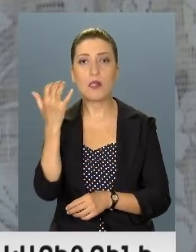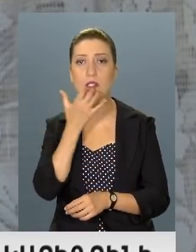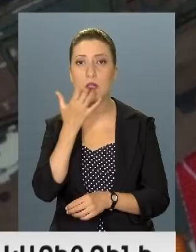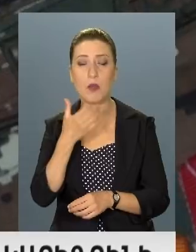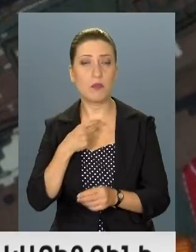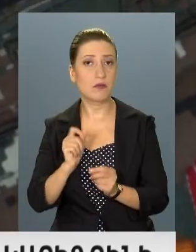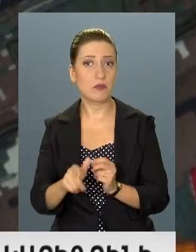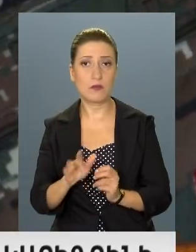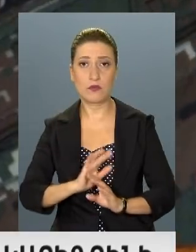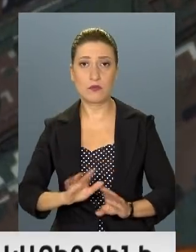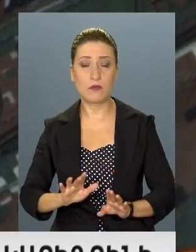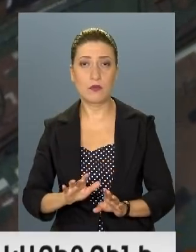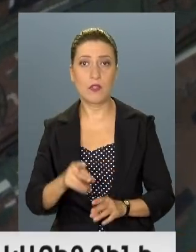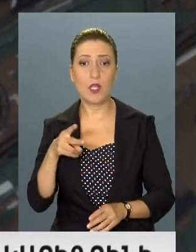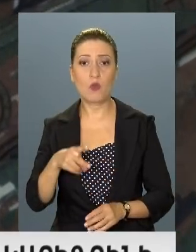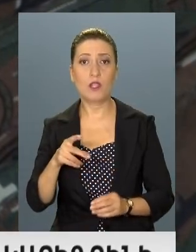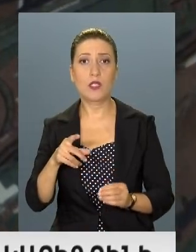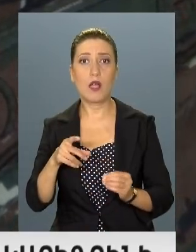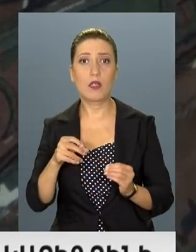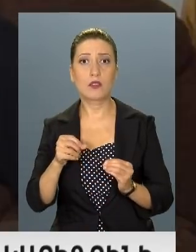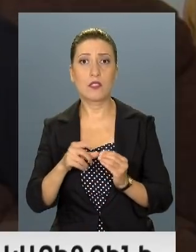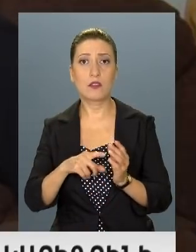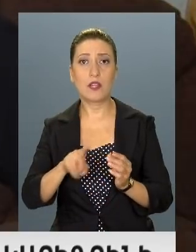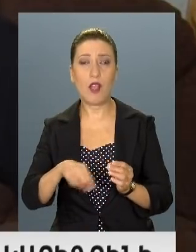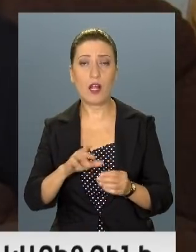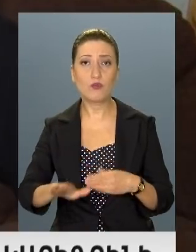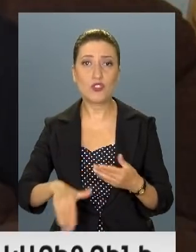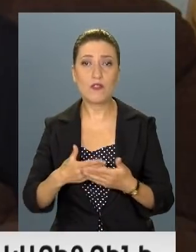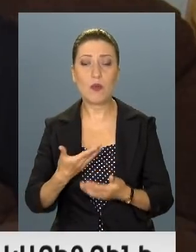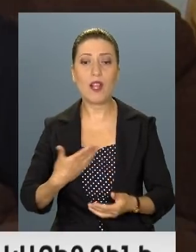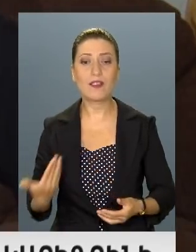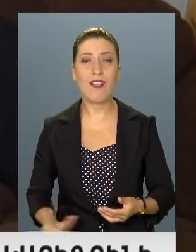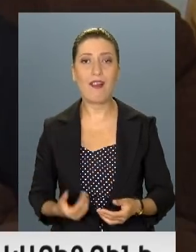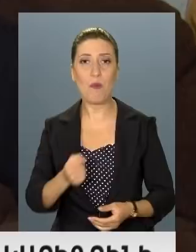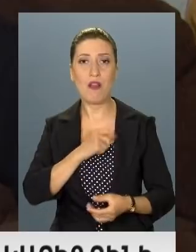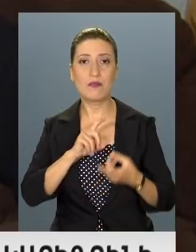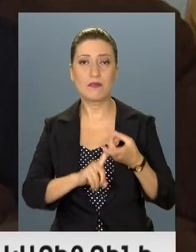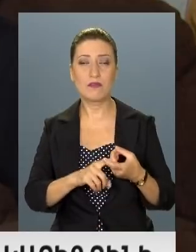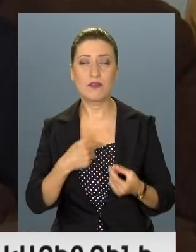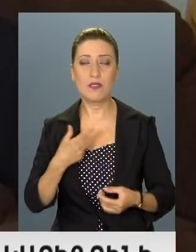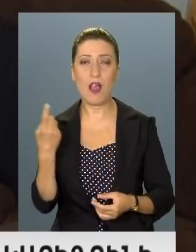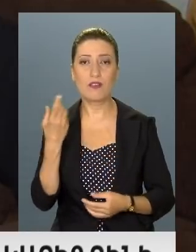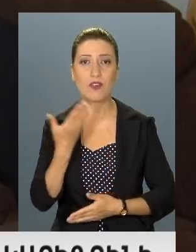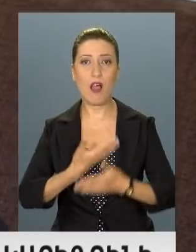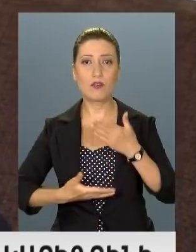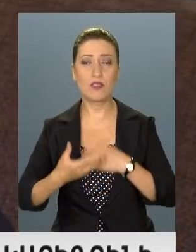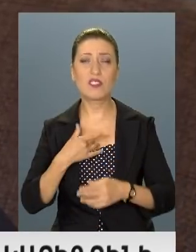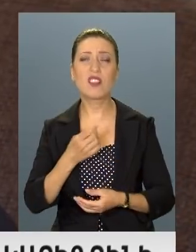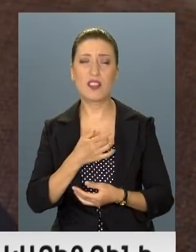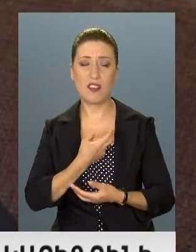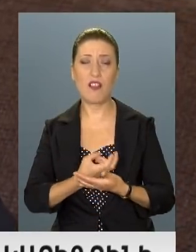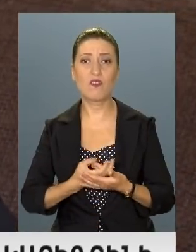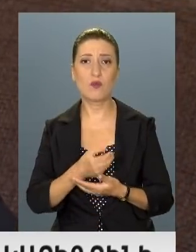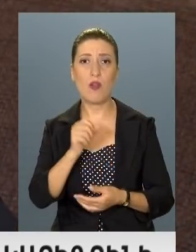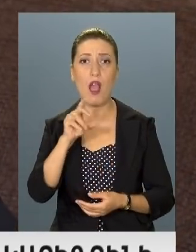բուժումը բան անի։ 2007 թվականից կյանքը բանակի հետ կապած զինվորականն այսօր առաջին կարգի հաշմանդամ է, նեղվում է այս բառից, մեկ